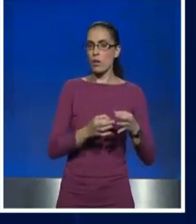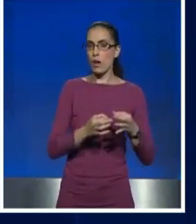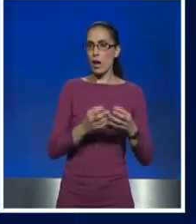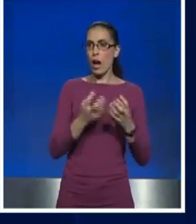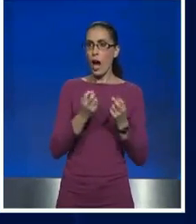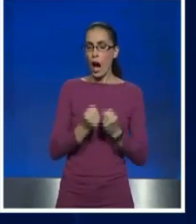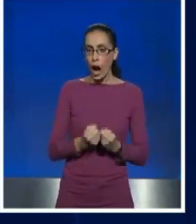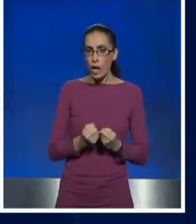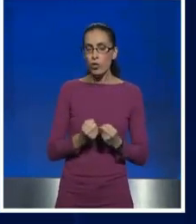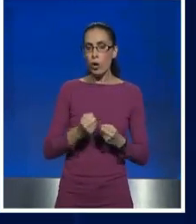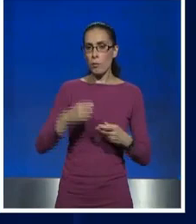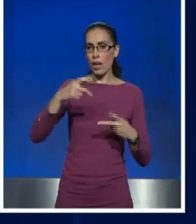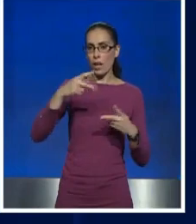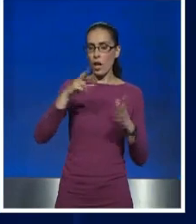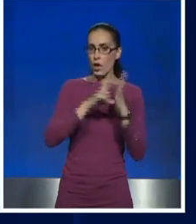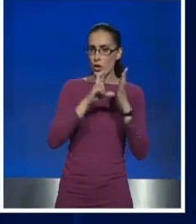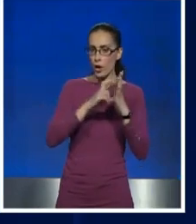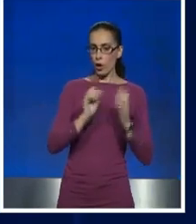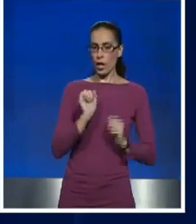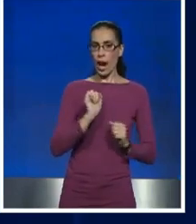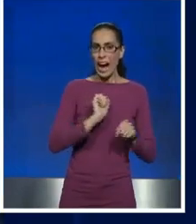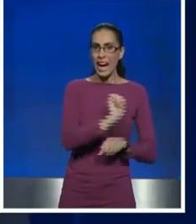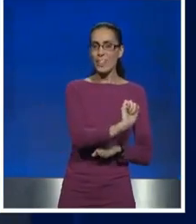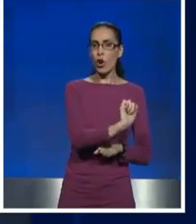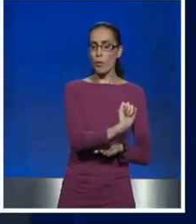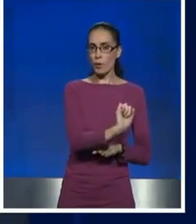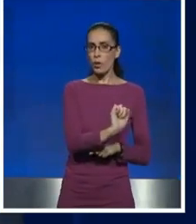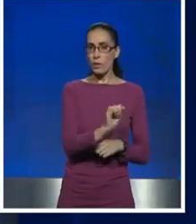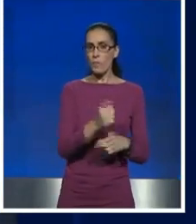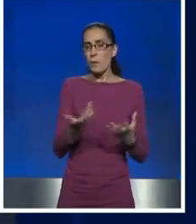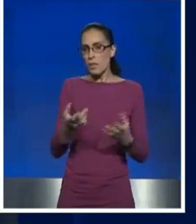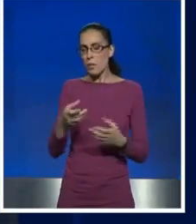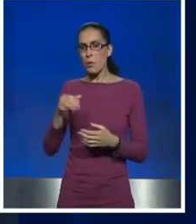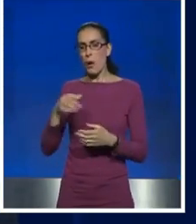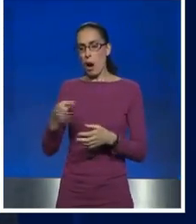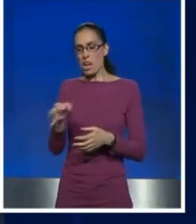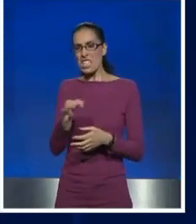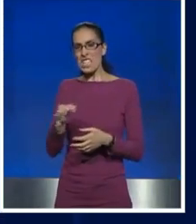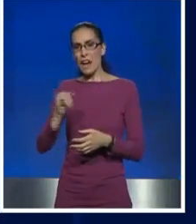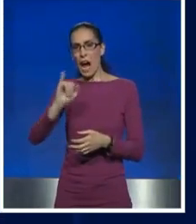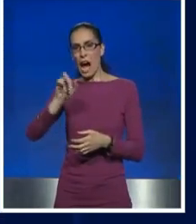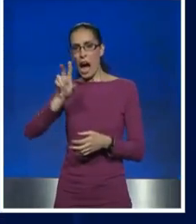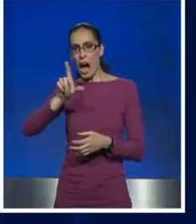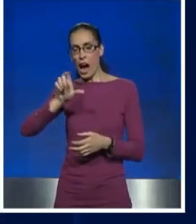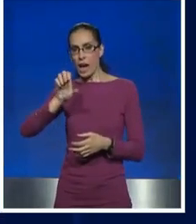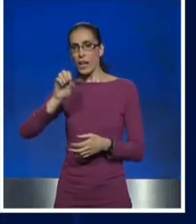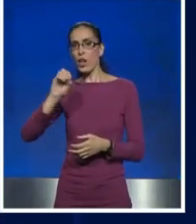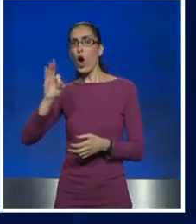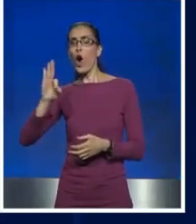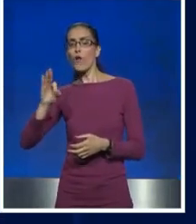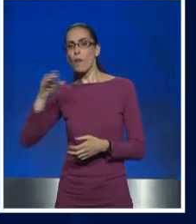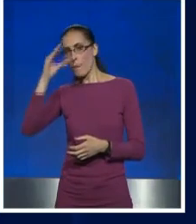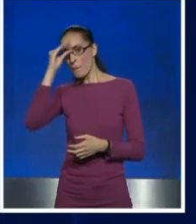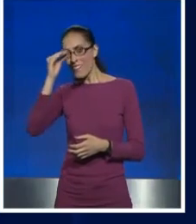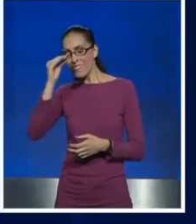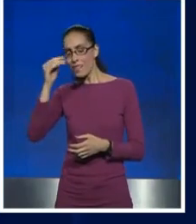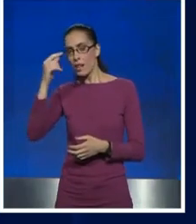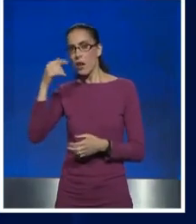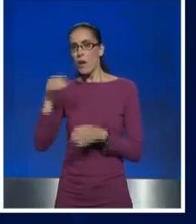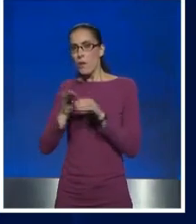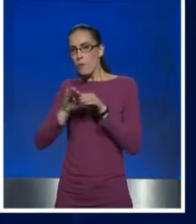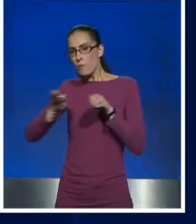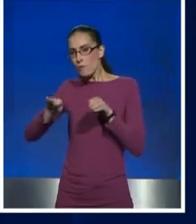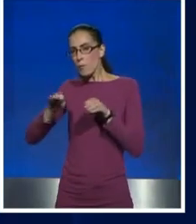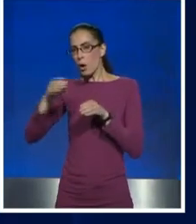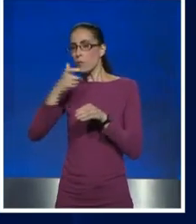għandhom dan id-degri. L-Isle of Man, gżira tliet darbiet ikbar minn Malta, parti mill-Unjoni mill-Gran